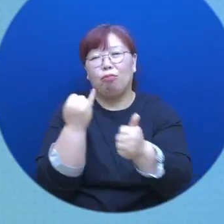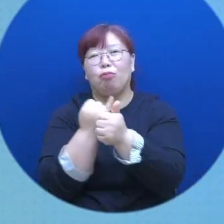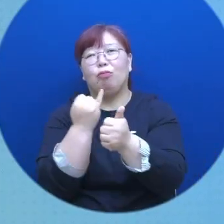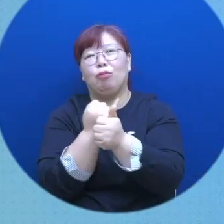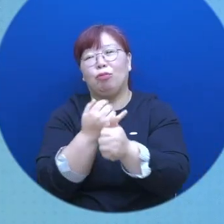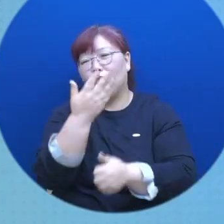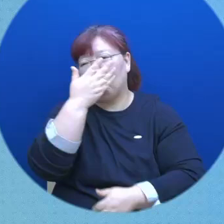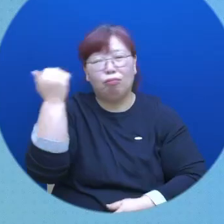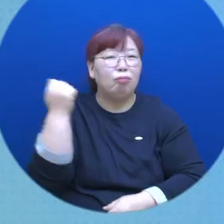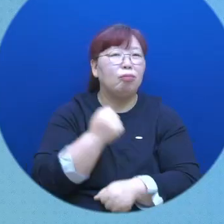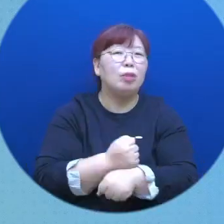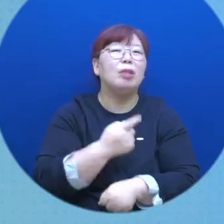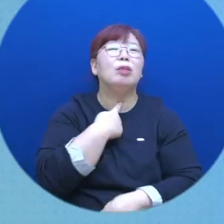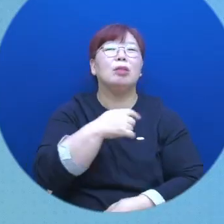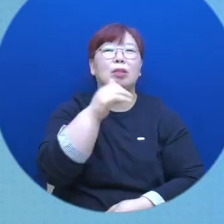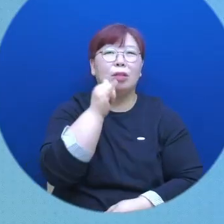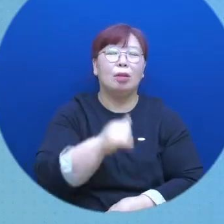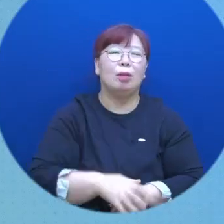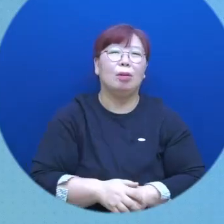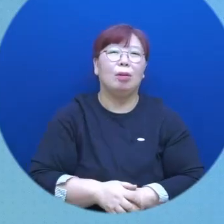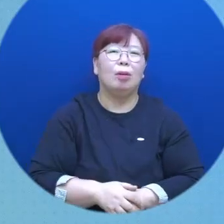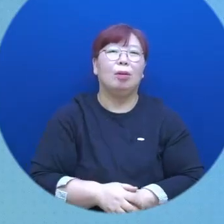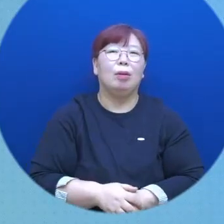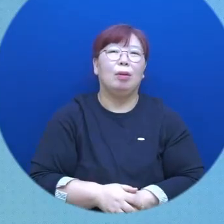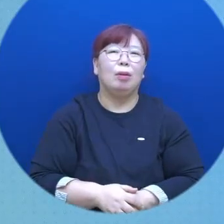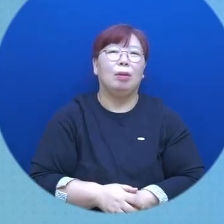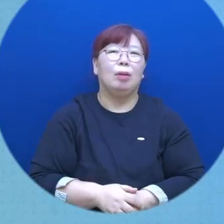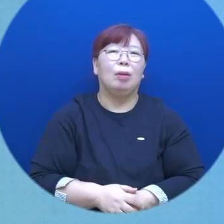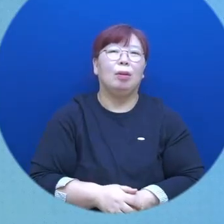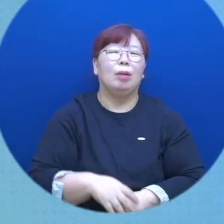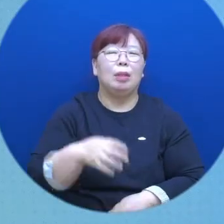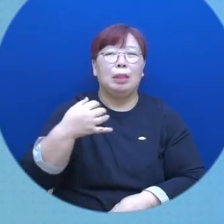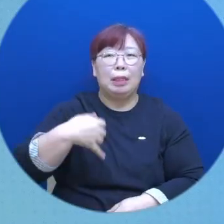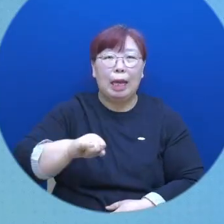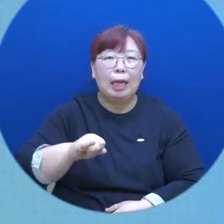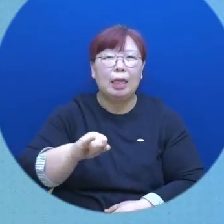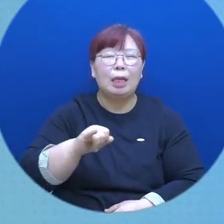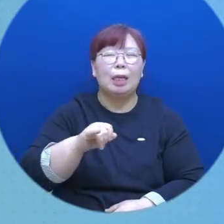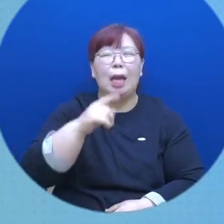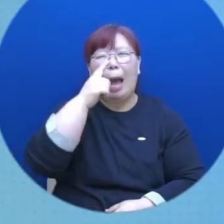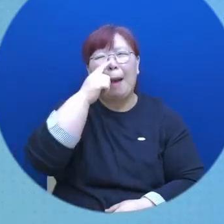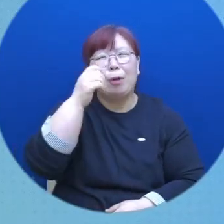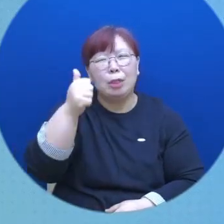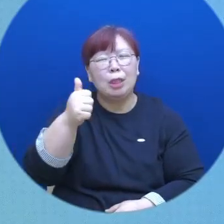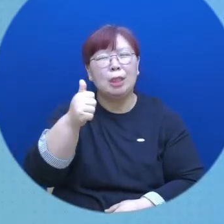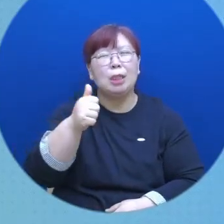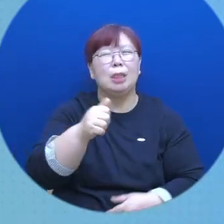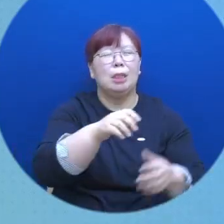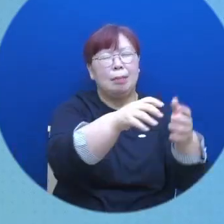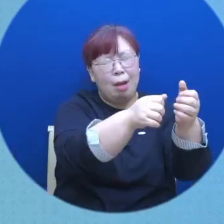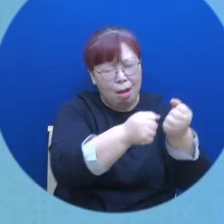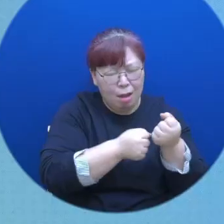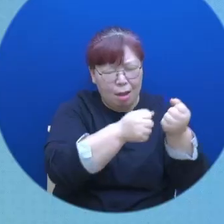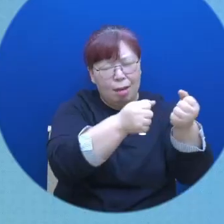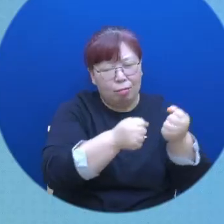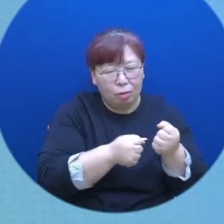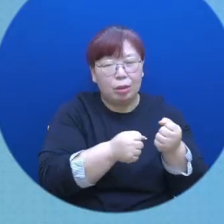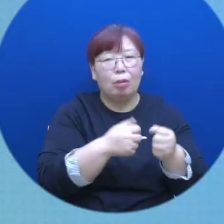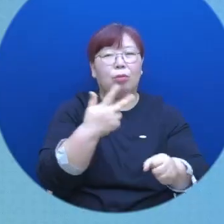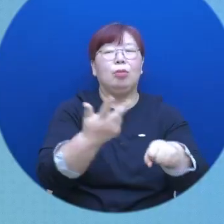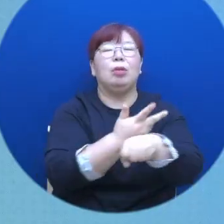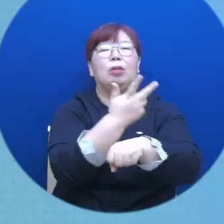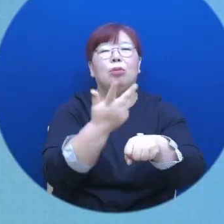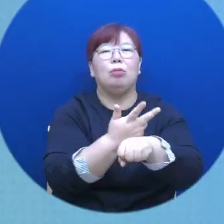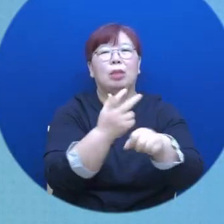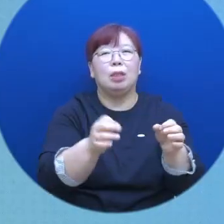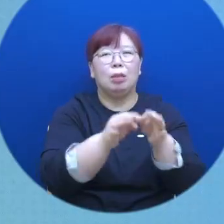사모 그 가정의 딸이 아버지 바지가랭이를 붙잡고